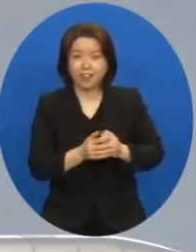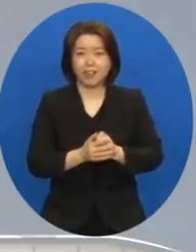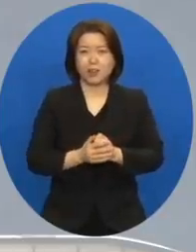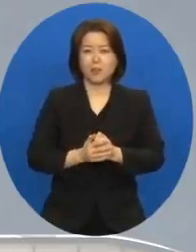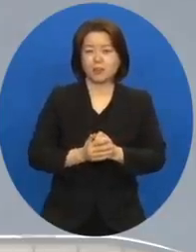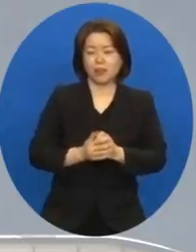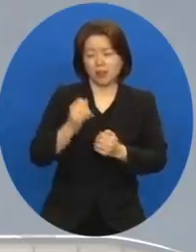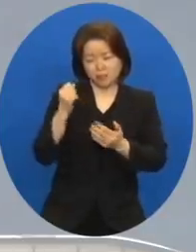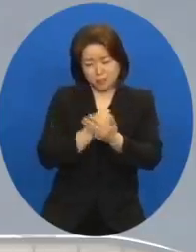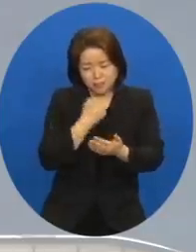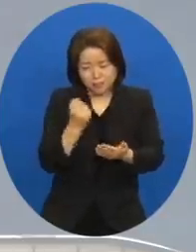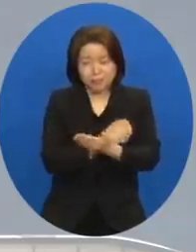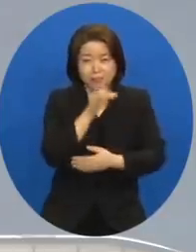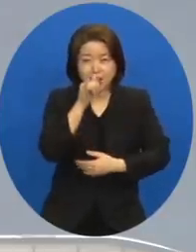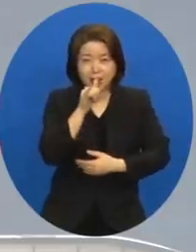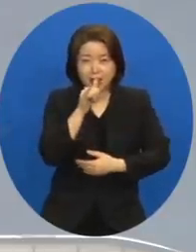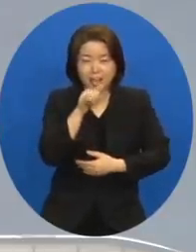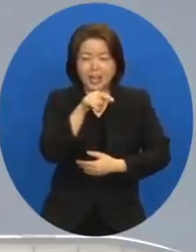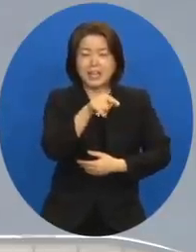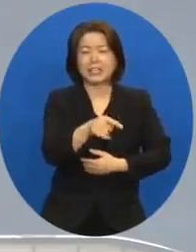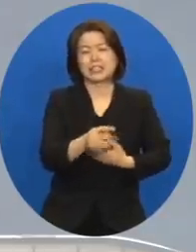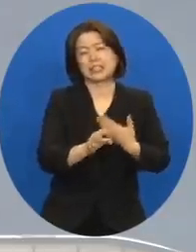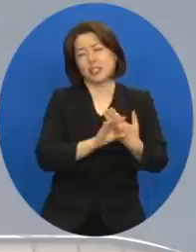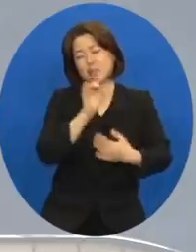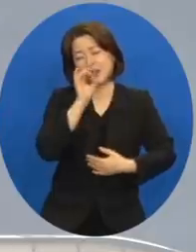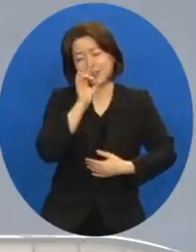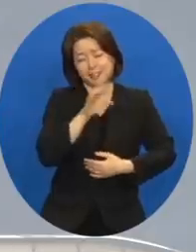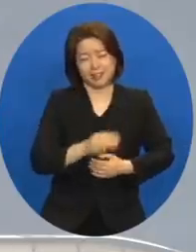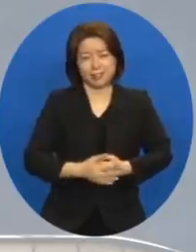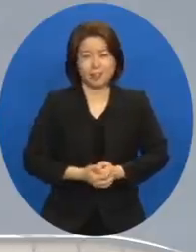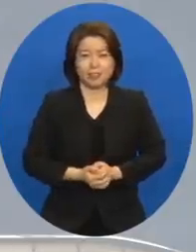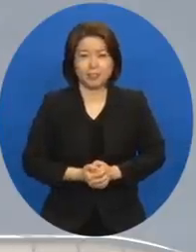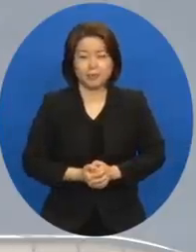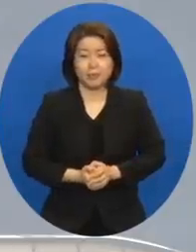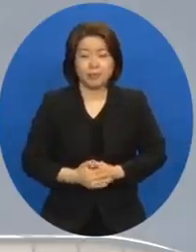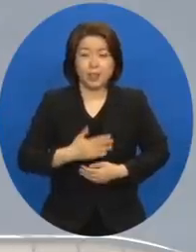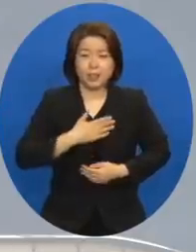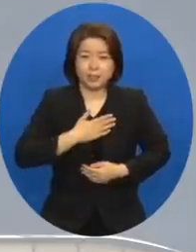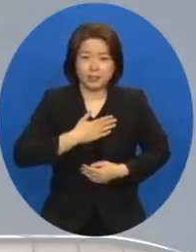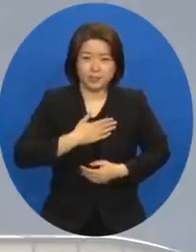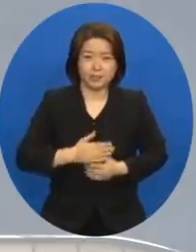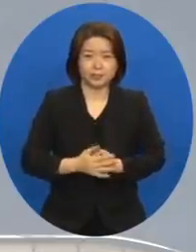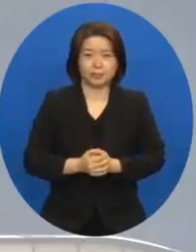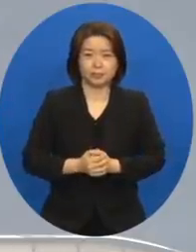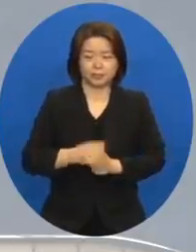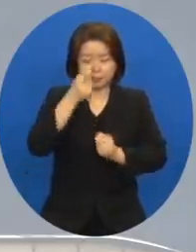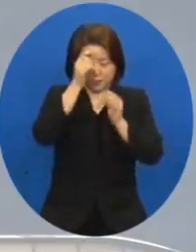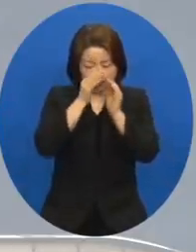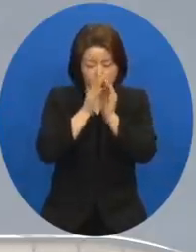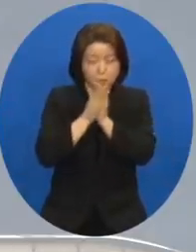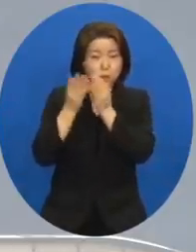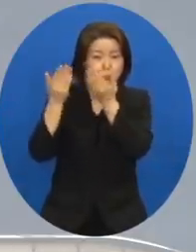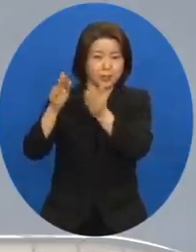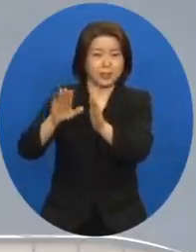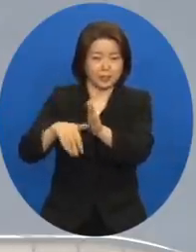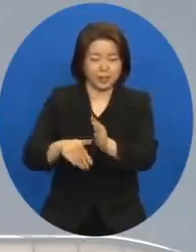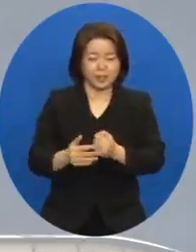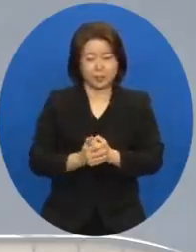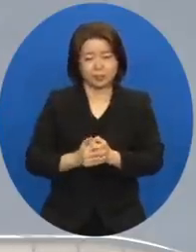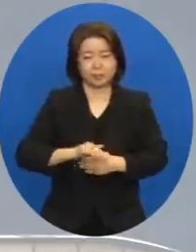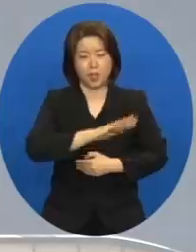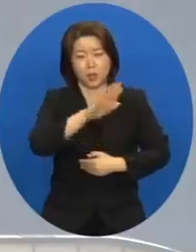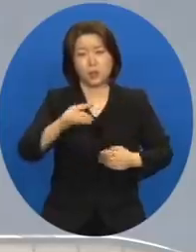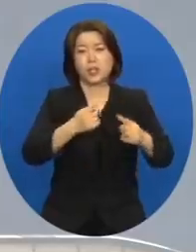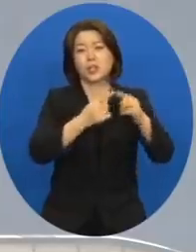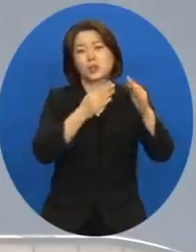너무 섭섭한 되요 이렇게 되면 안 된다고 말입니다 저는 기도하기를 우리 선한목자